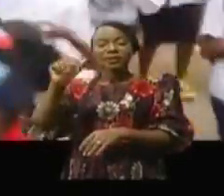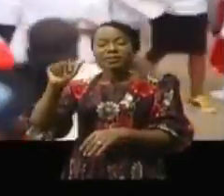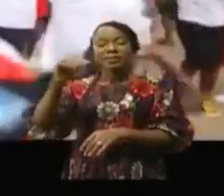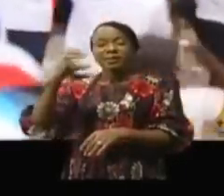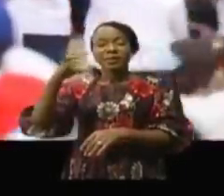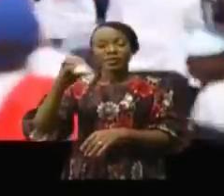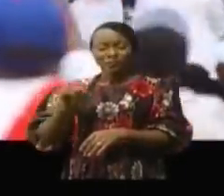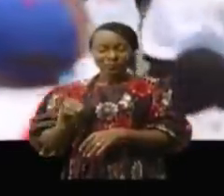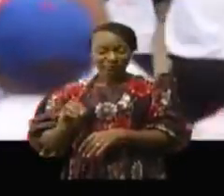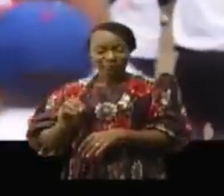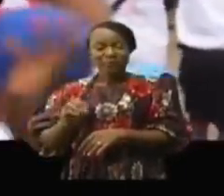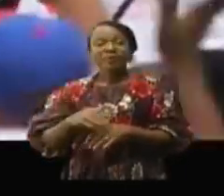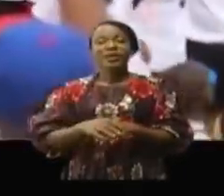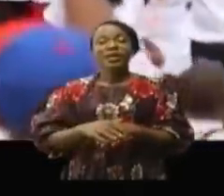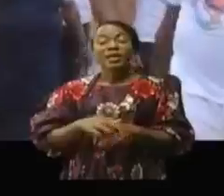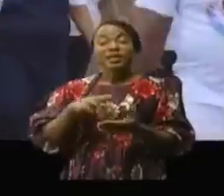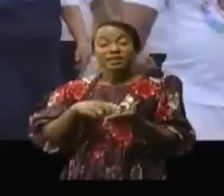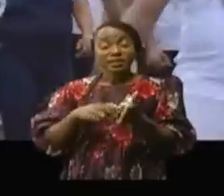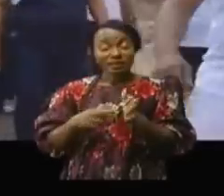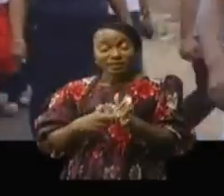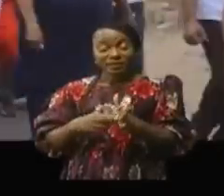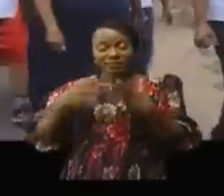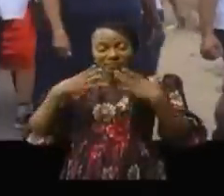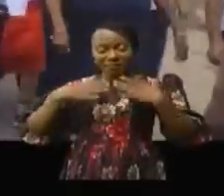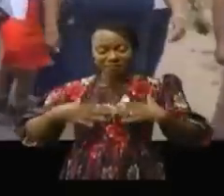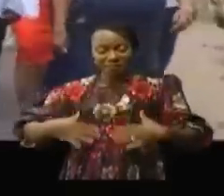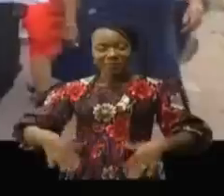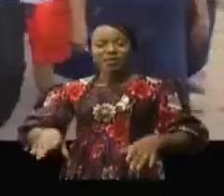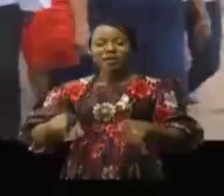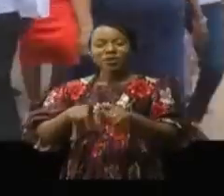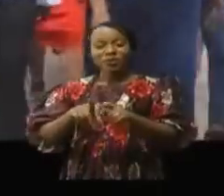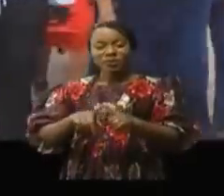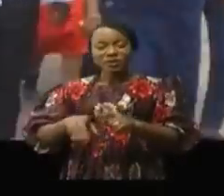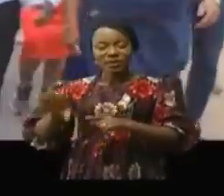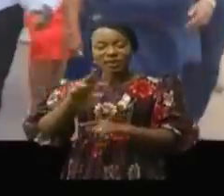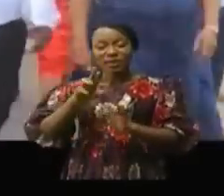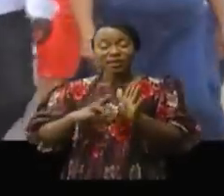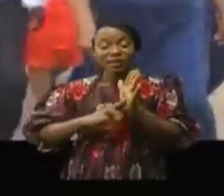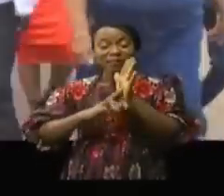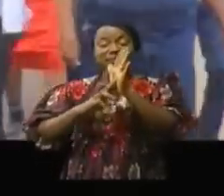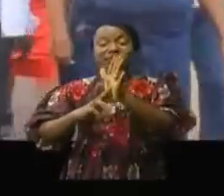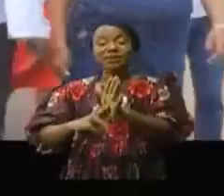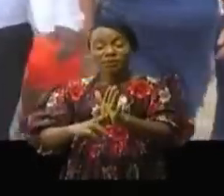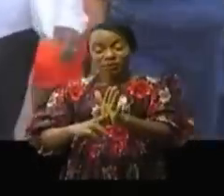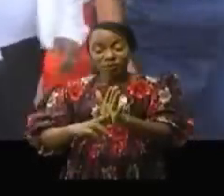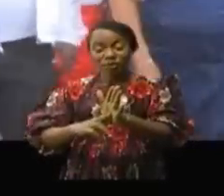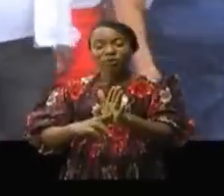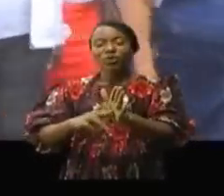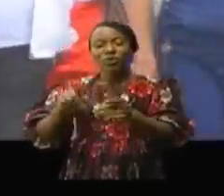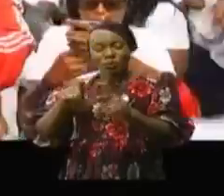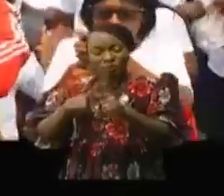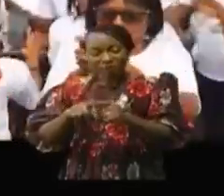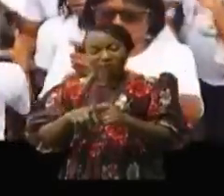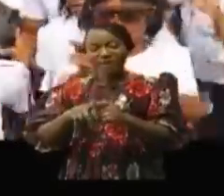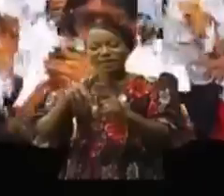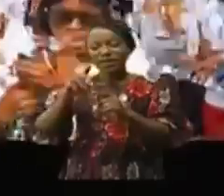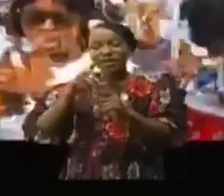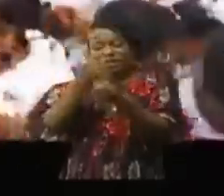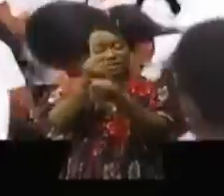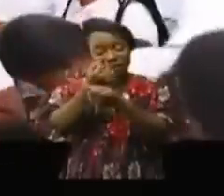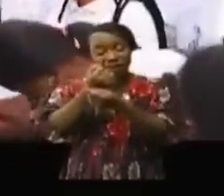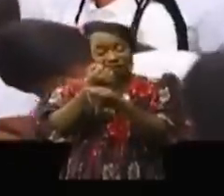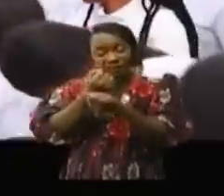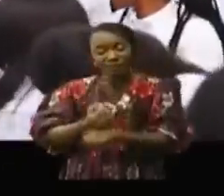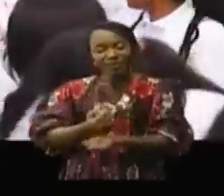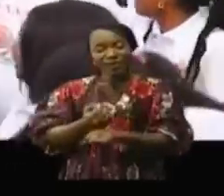Congo, Fipakou. Vêtus tous en blanc et à leur tête, leur représentant légal, Erego Aïdini, le fidèle de cette église de tout